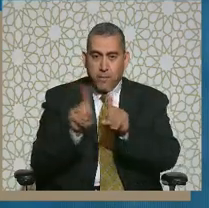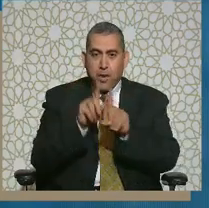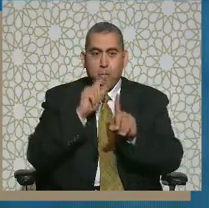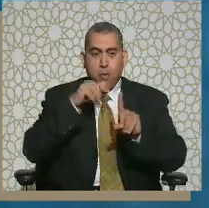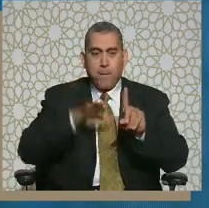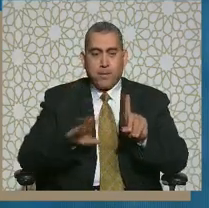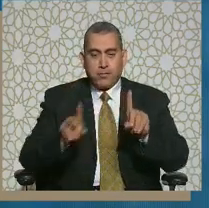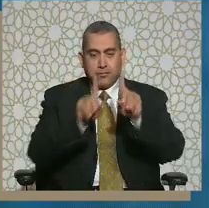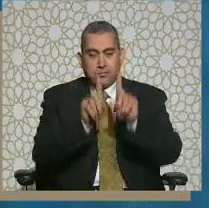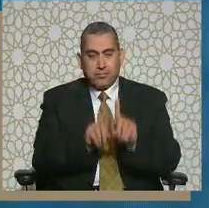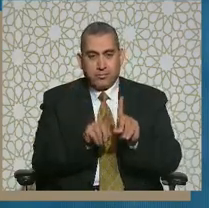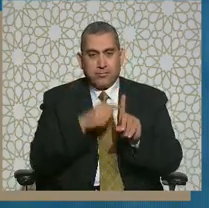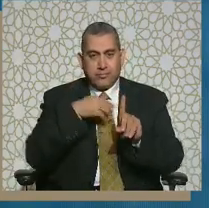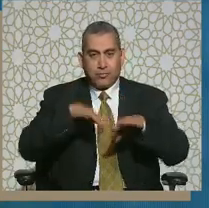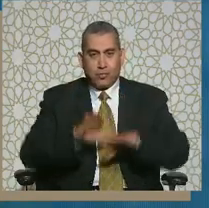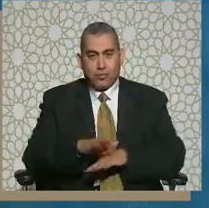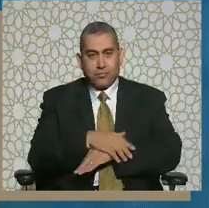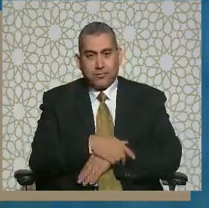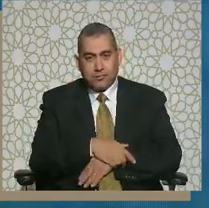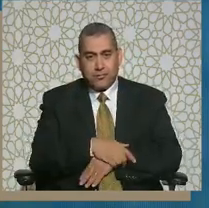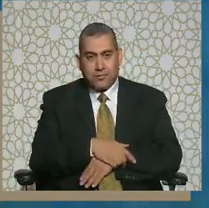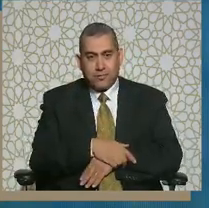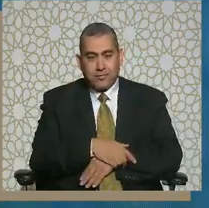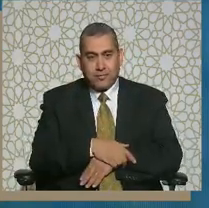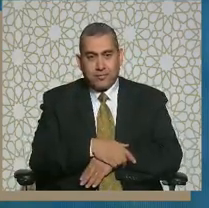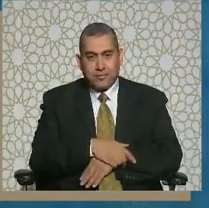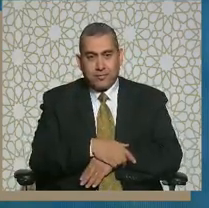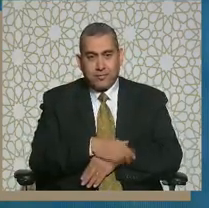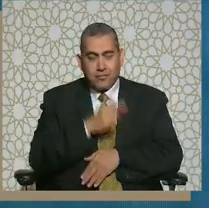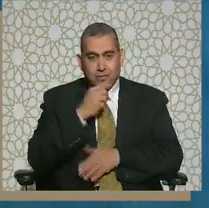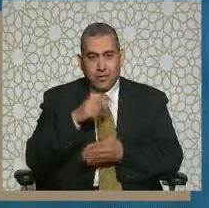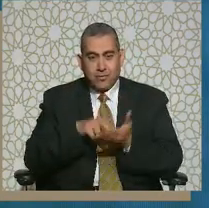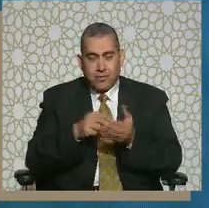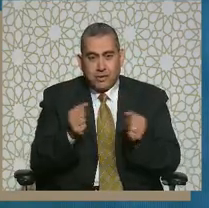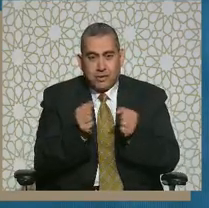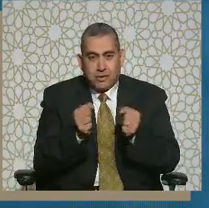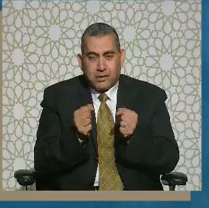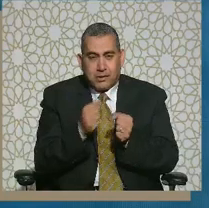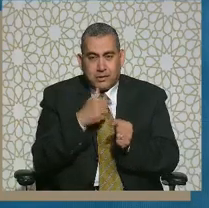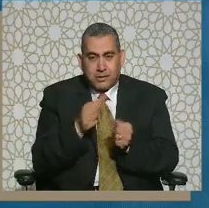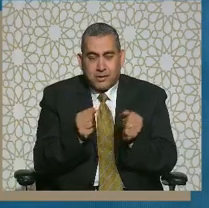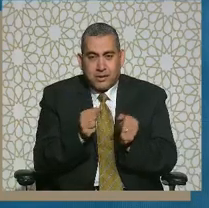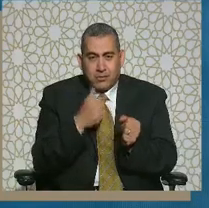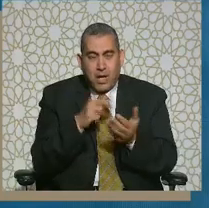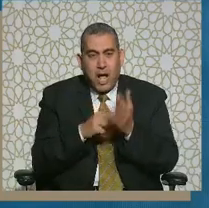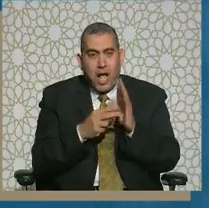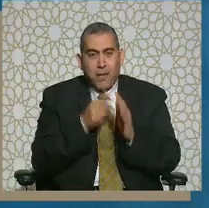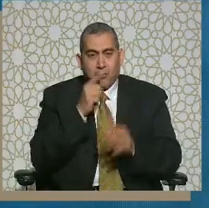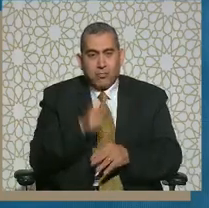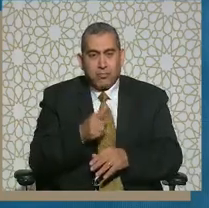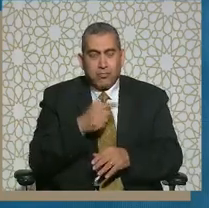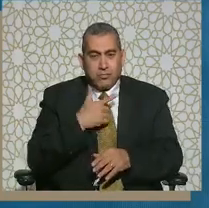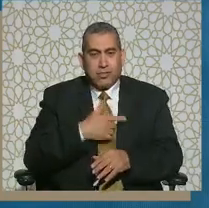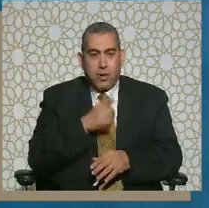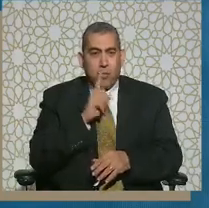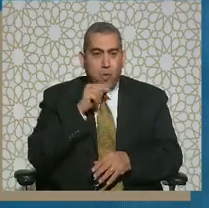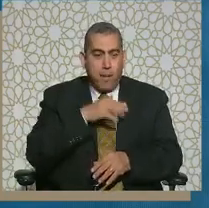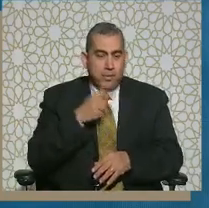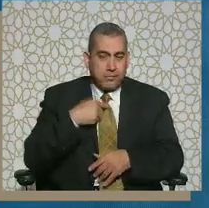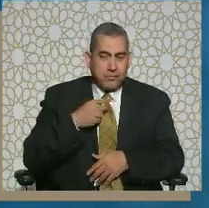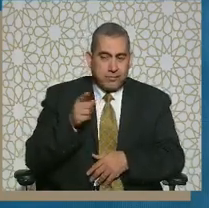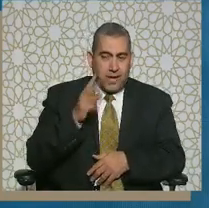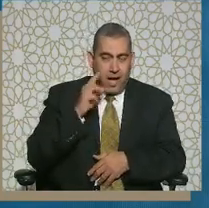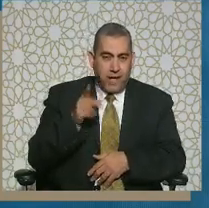وانا وانا ارتعد من البرد ايه اللي حصل فاحس بي